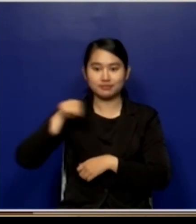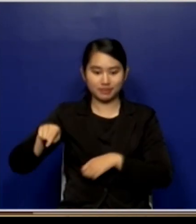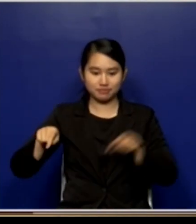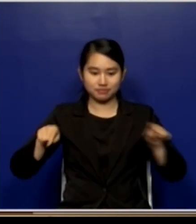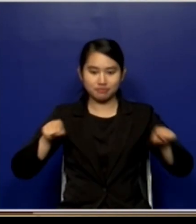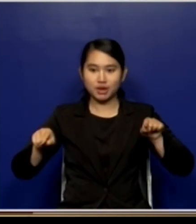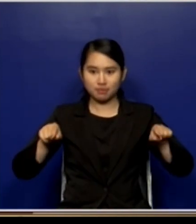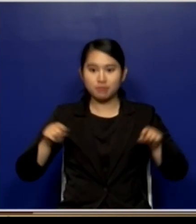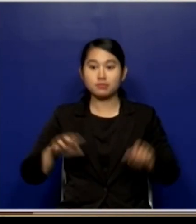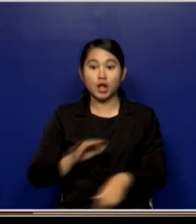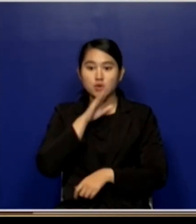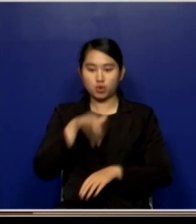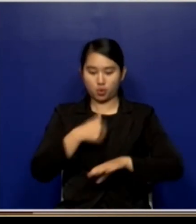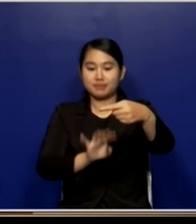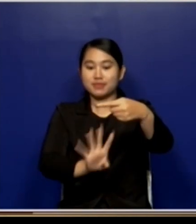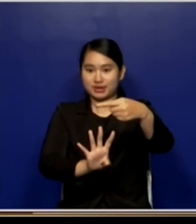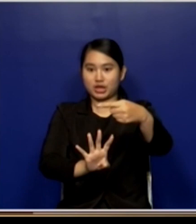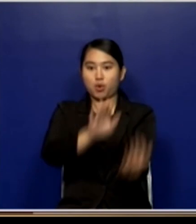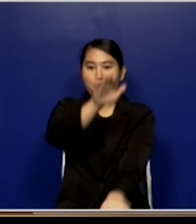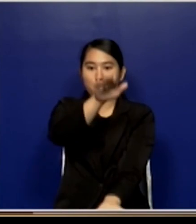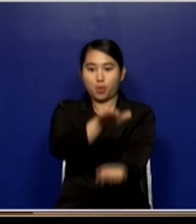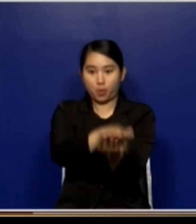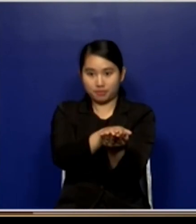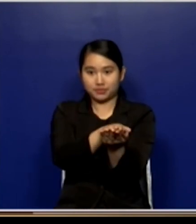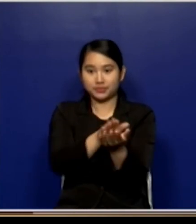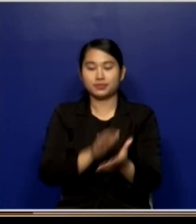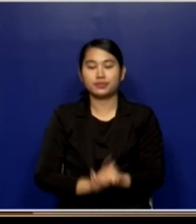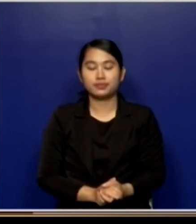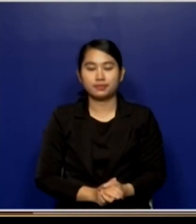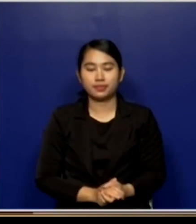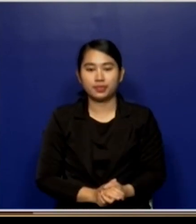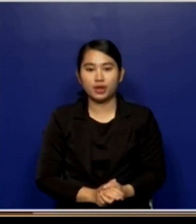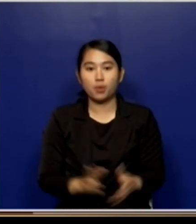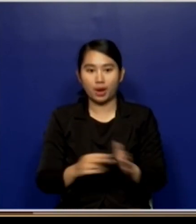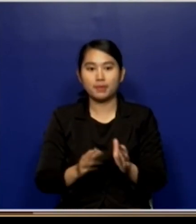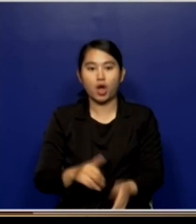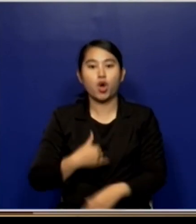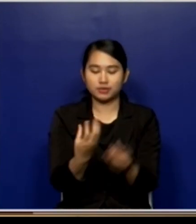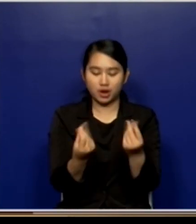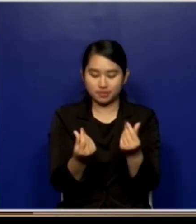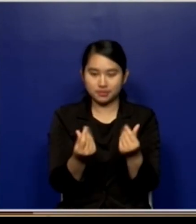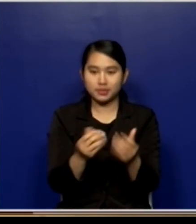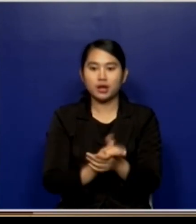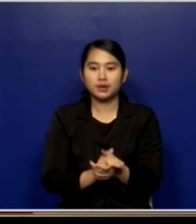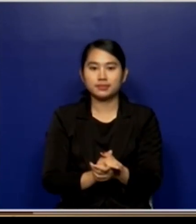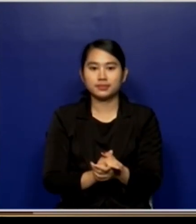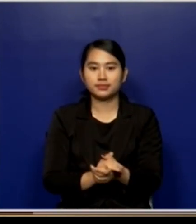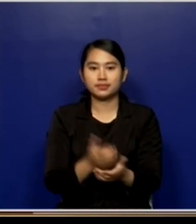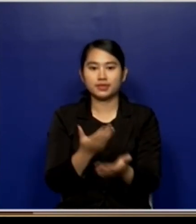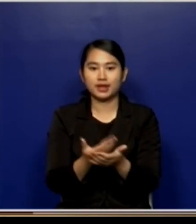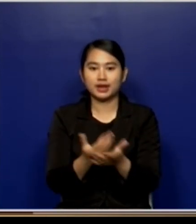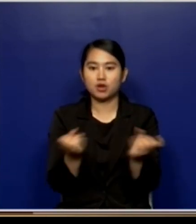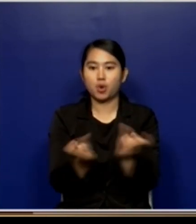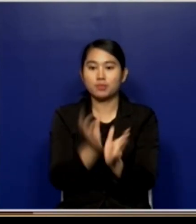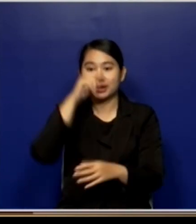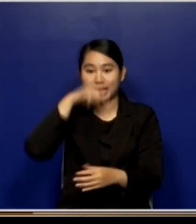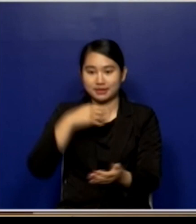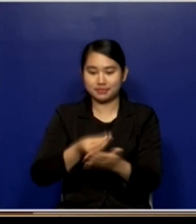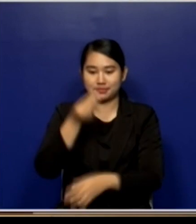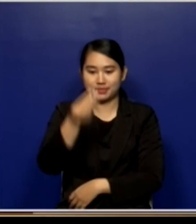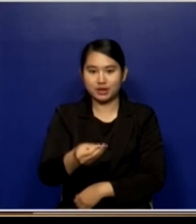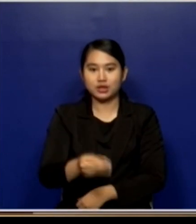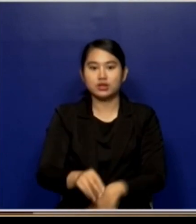หรือ awardให้ประเทศไทยแพ้คดีถ้าเป็นรายการที่ทราบมูลค่าแน่ชัดนะคะความเสียหายที่ไม่ไทยต้องจ่ายอยู่ที่